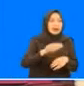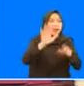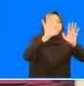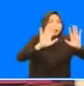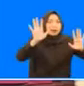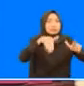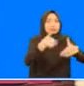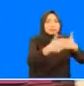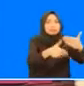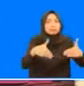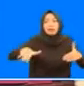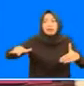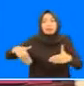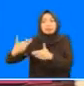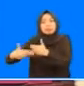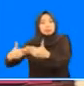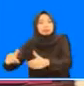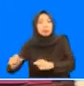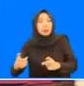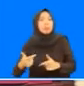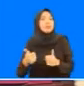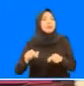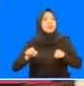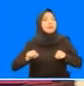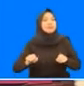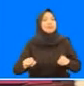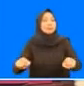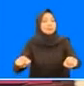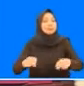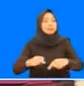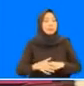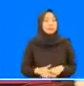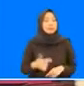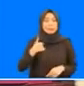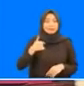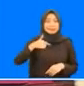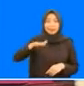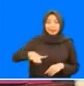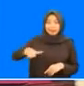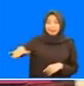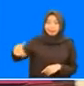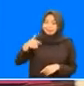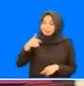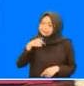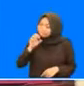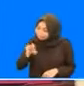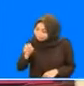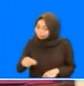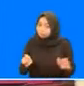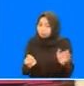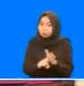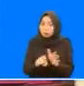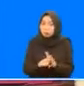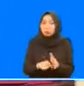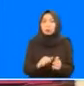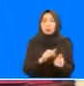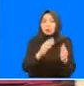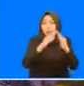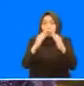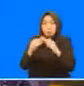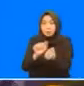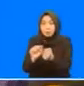alam. Saya sekarang sudah mulai memberi contoh dan membiasakan anak-anak saya untuk sama sekali tidak menggunakan plastik di